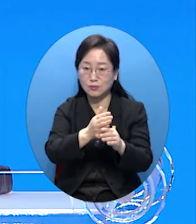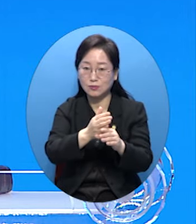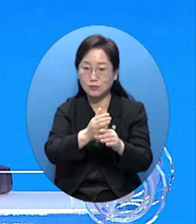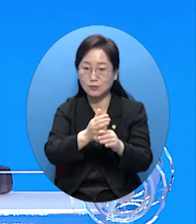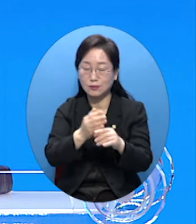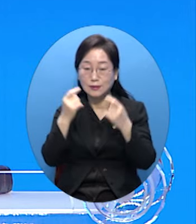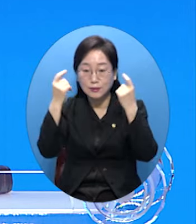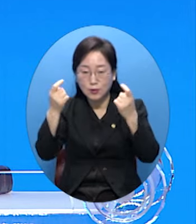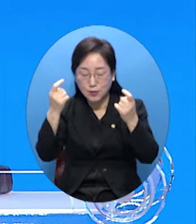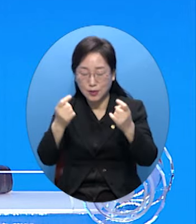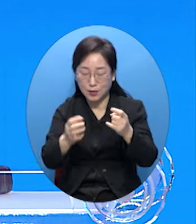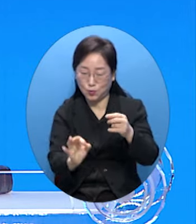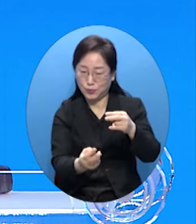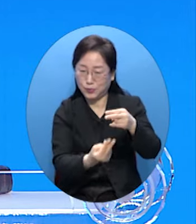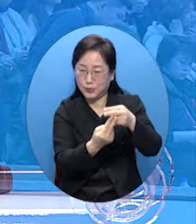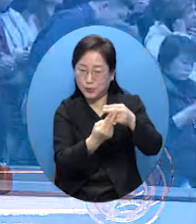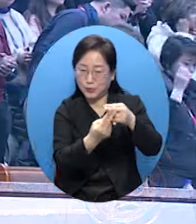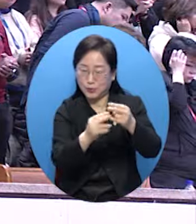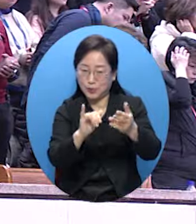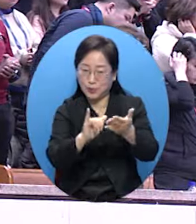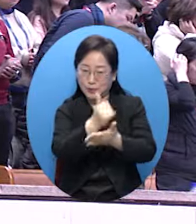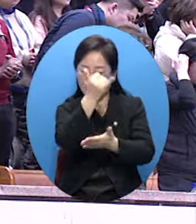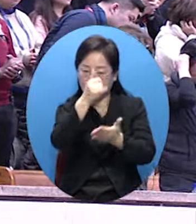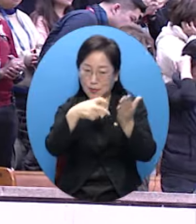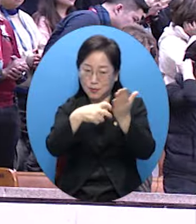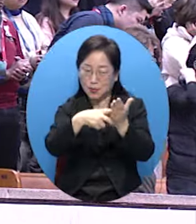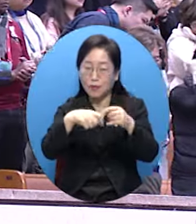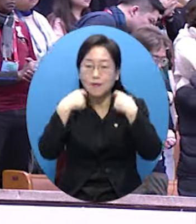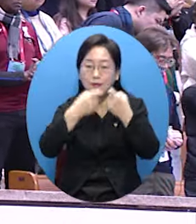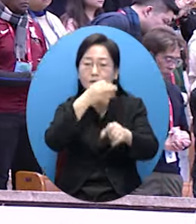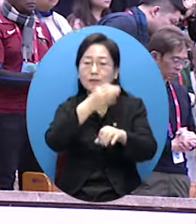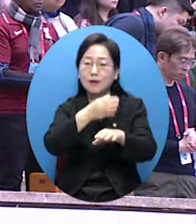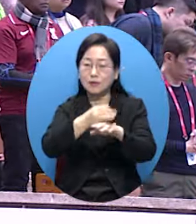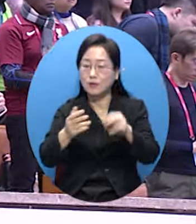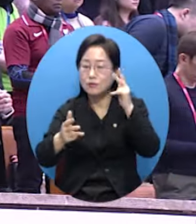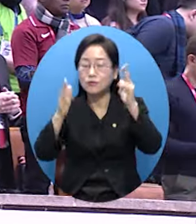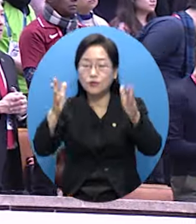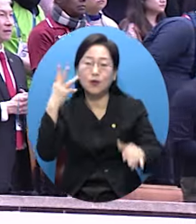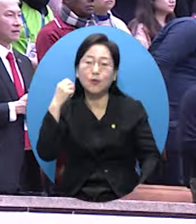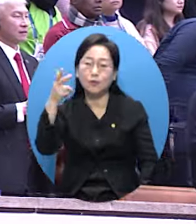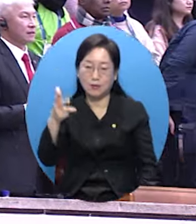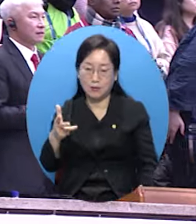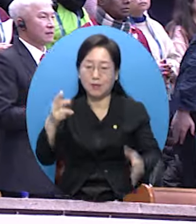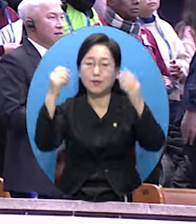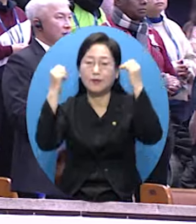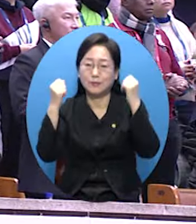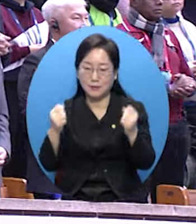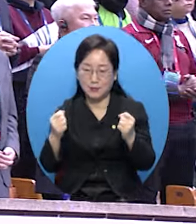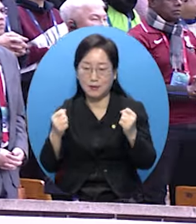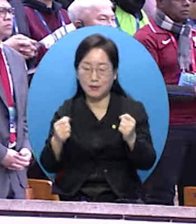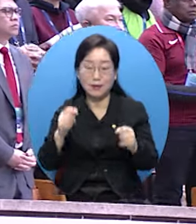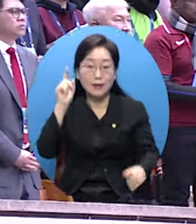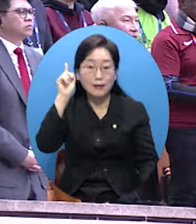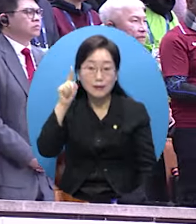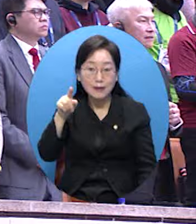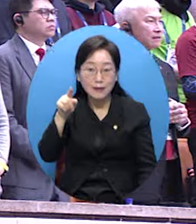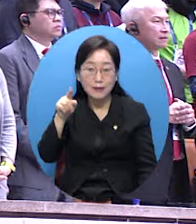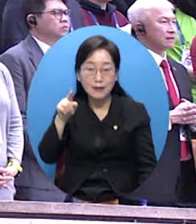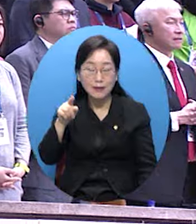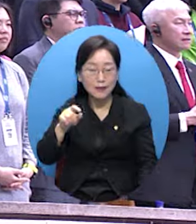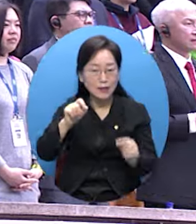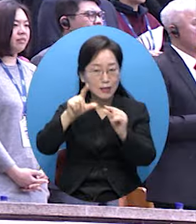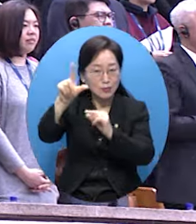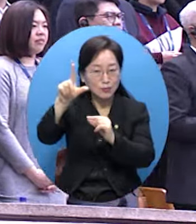여행 경비를 마련해서 비행기표도 본인들이 사시고 와서 일주일 동안 호텔에 머무시고 그리고 내일 이제 대부분